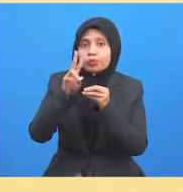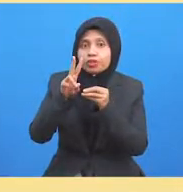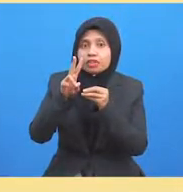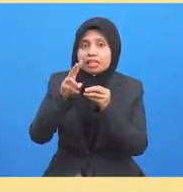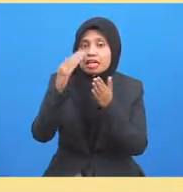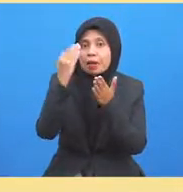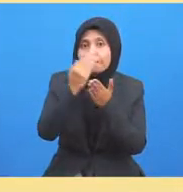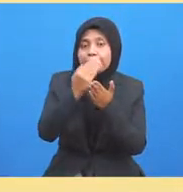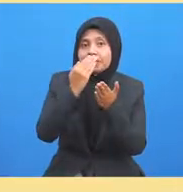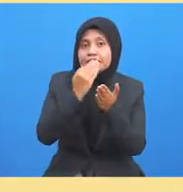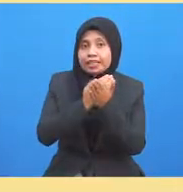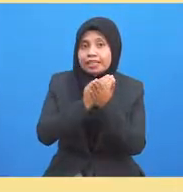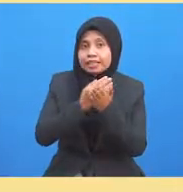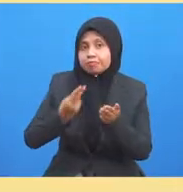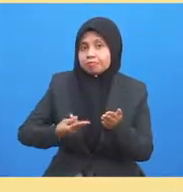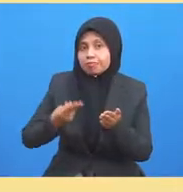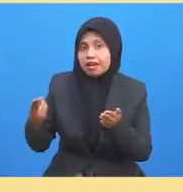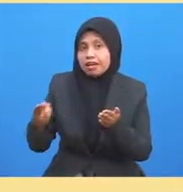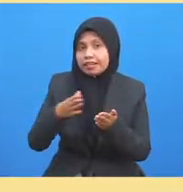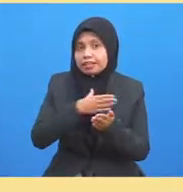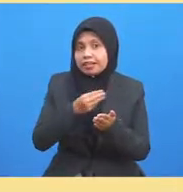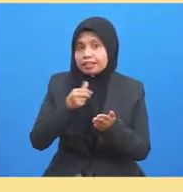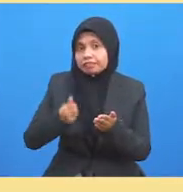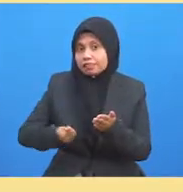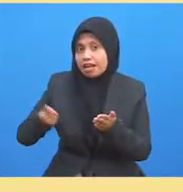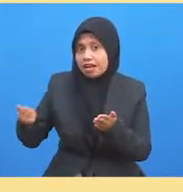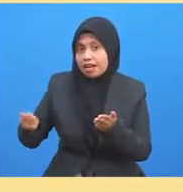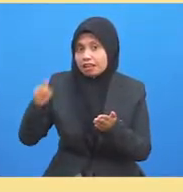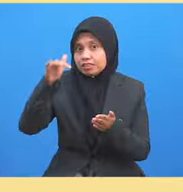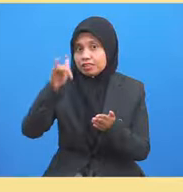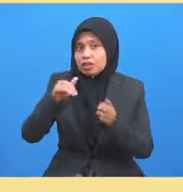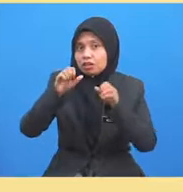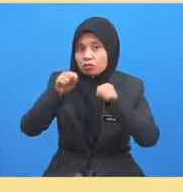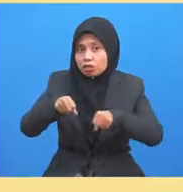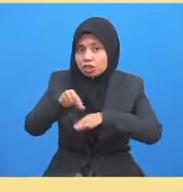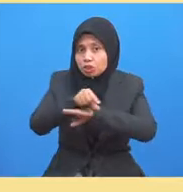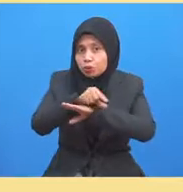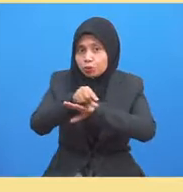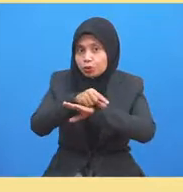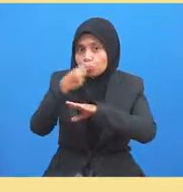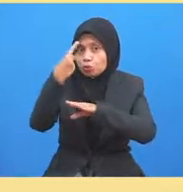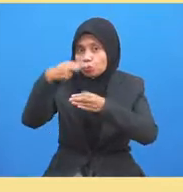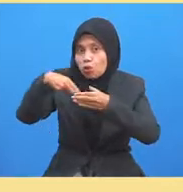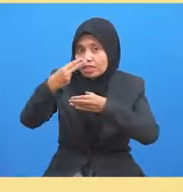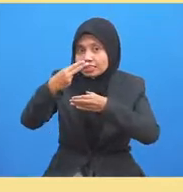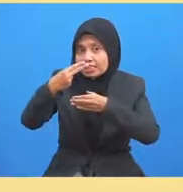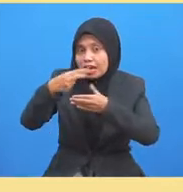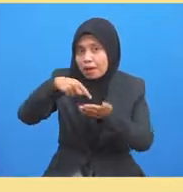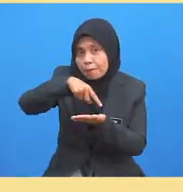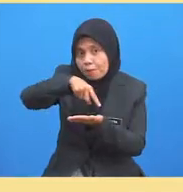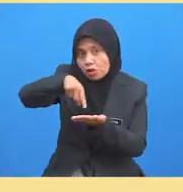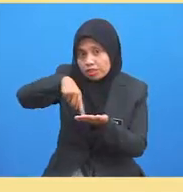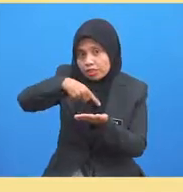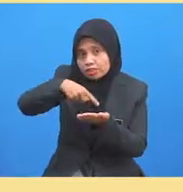Kedua, menyenaraikan bahan dan peralatan yang boleh digunakan untuk